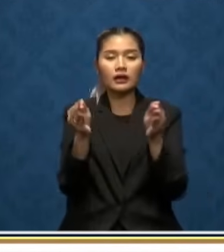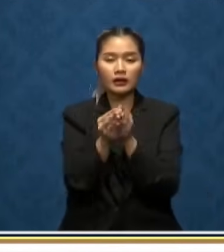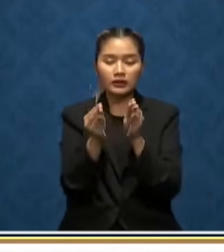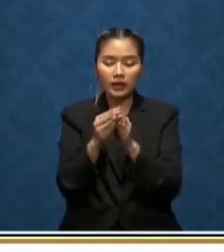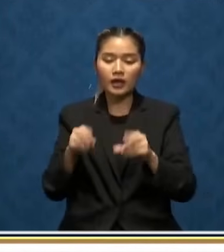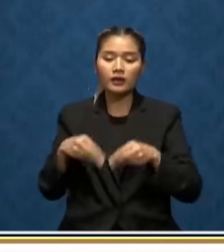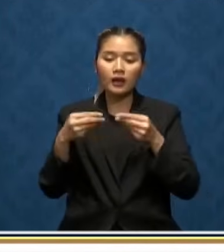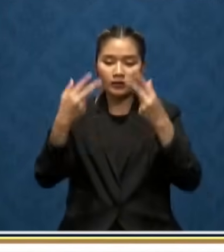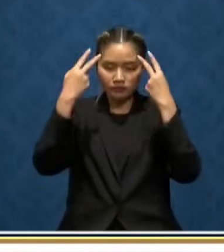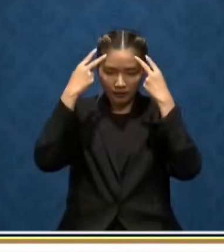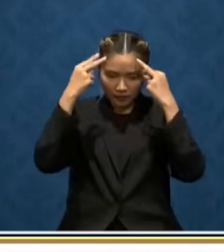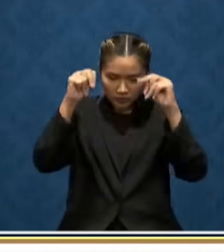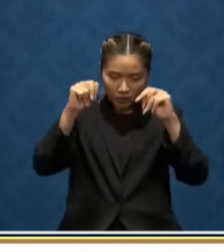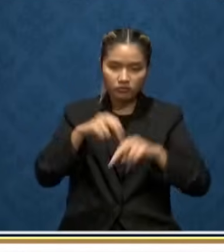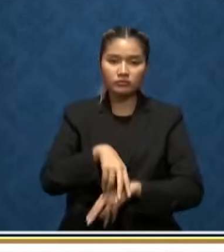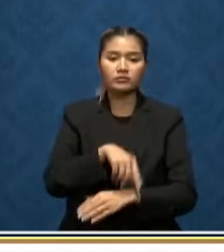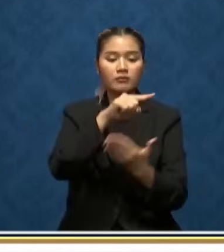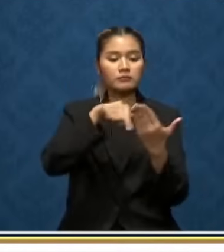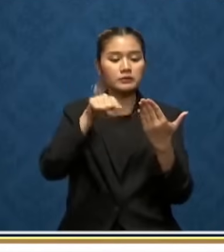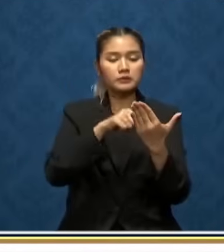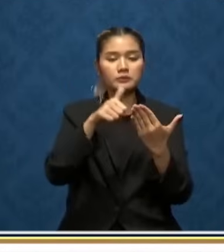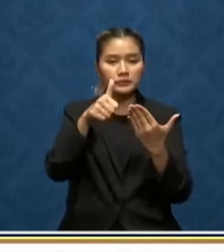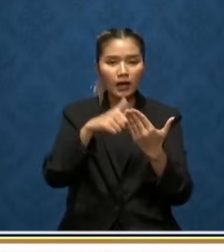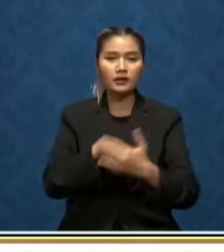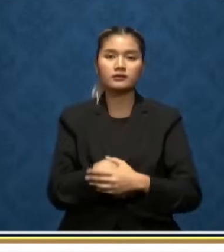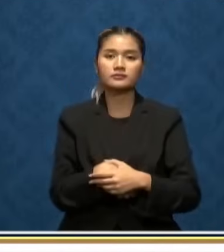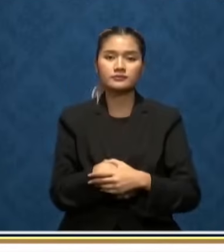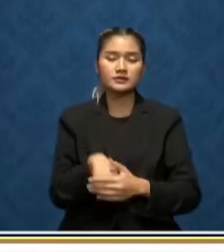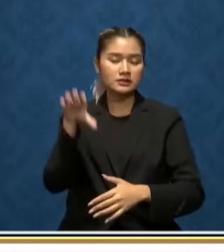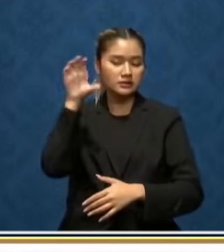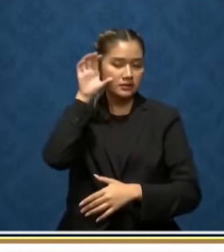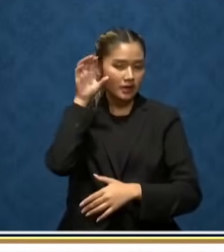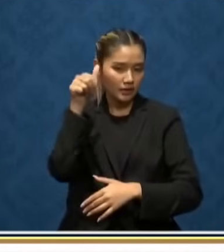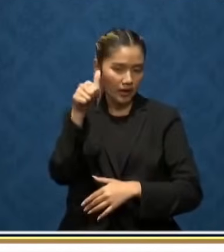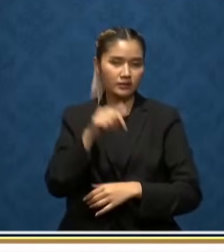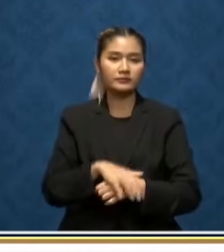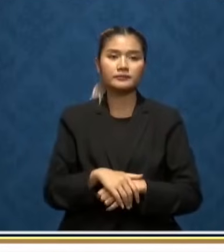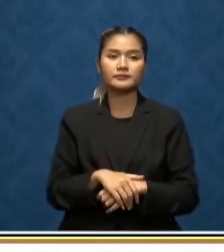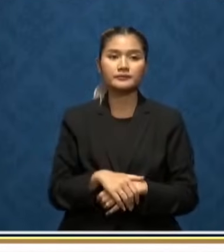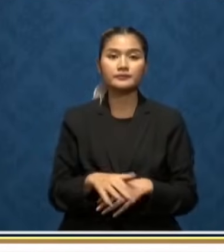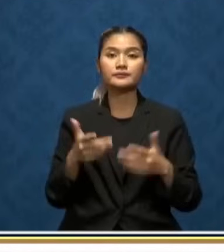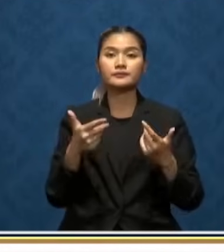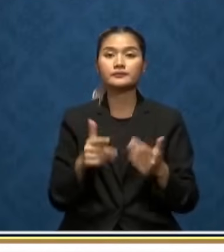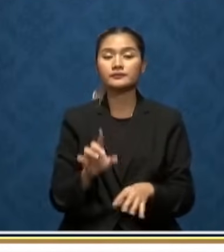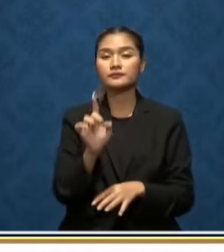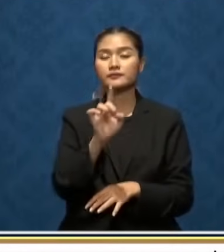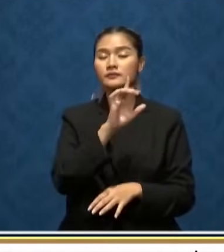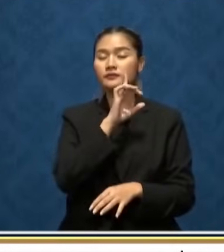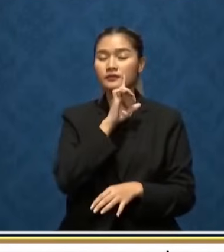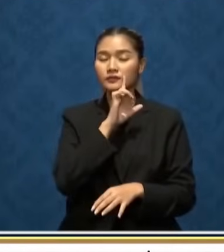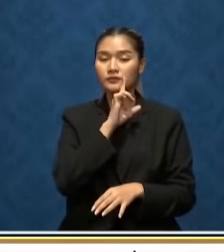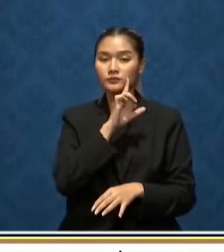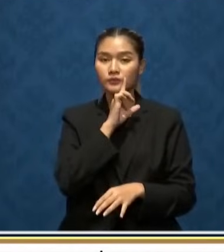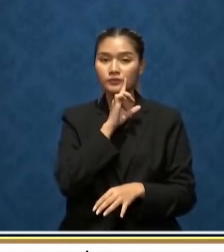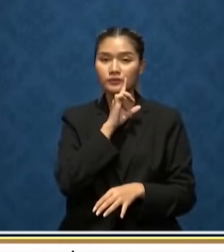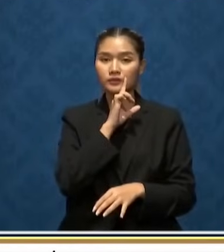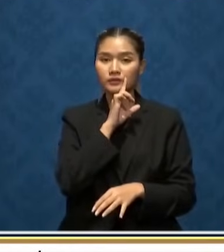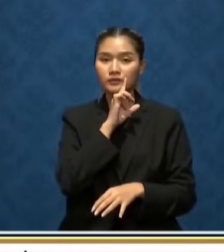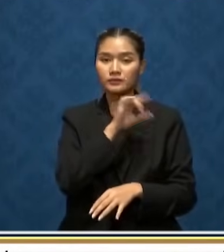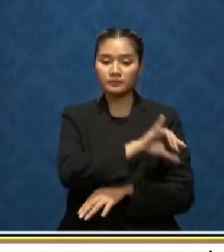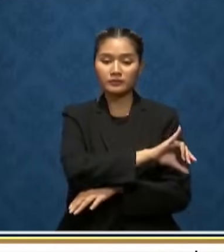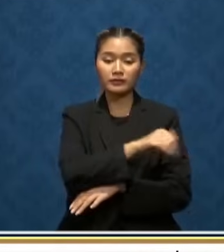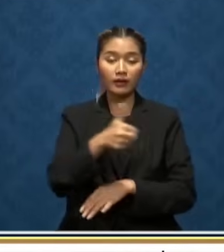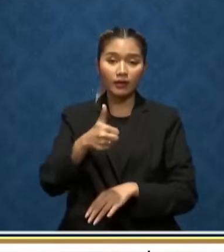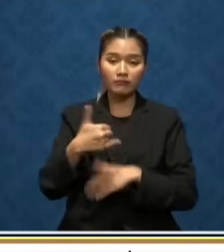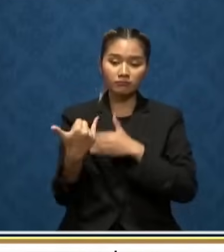พราะเชื่อถือได้ไม่ต้องรวดเร็วแต่เชื่อได้และขณะเดียวกันเมื่อเกิดวิกฤตอาชญากรรมข้ามช